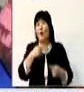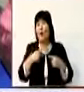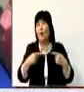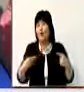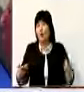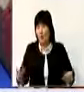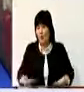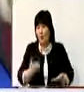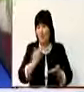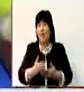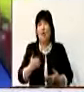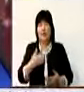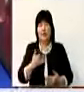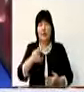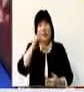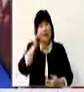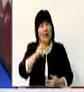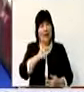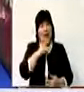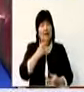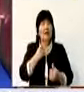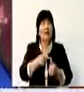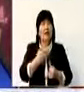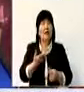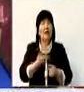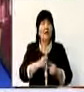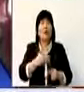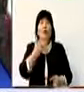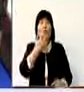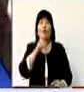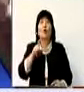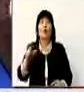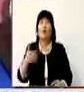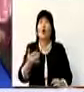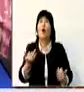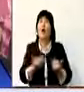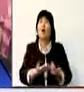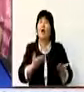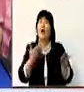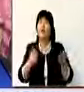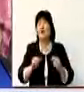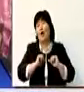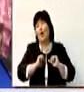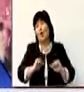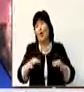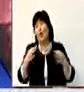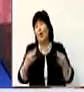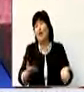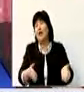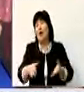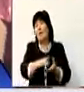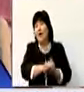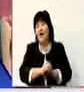сүруде, біз осы Қазақстанның атынан осы ұлттарды қонақ жайлығымызбенен, жомарттығымызбенен,